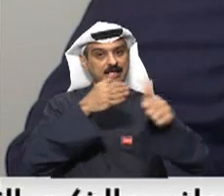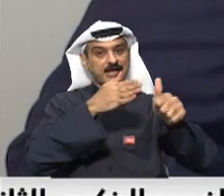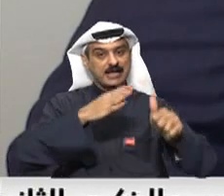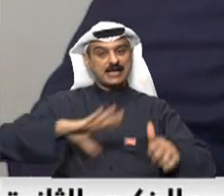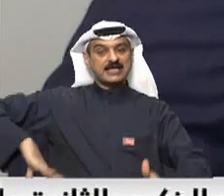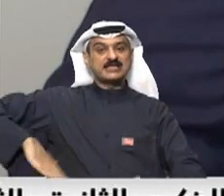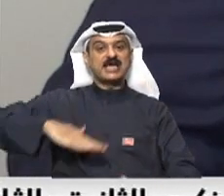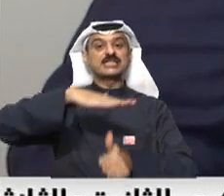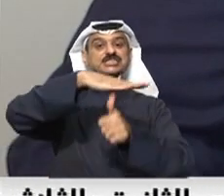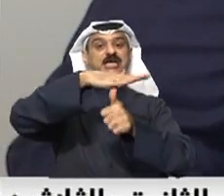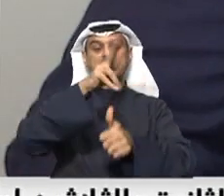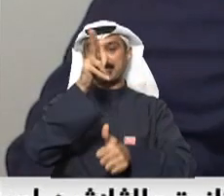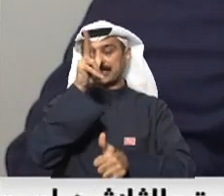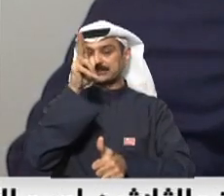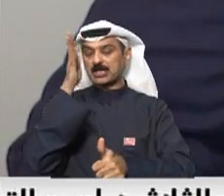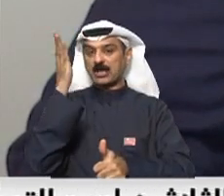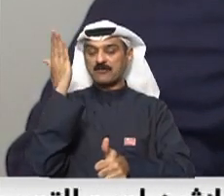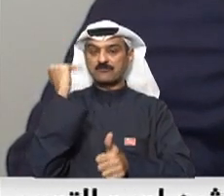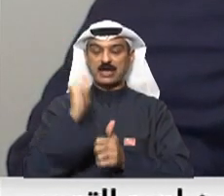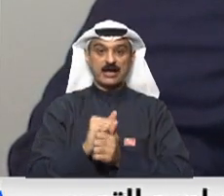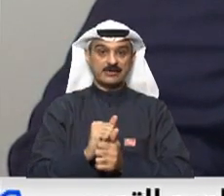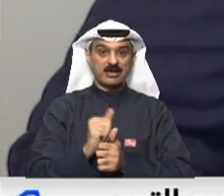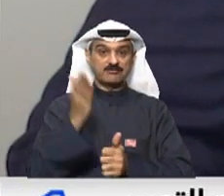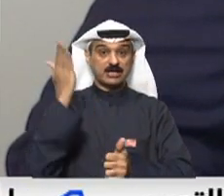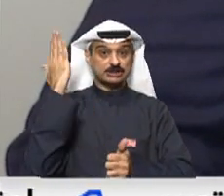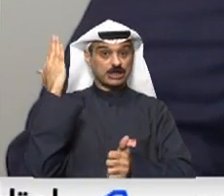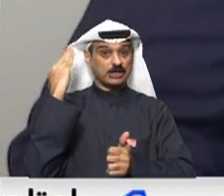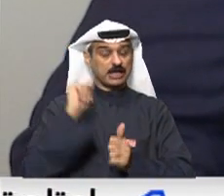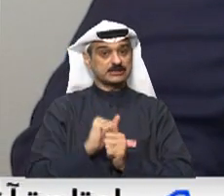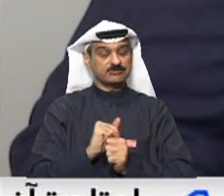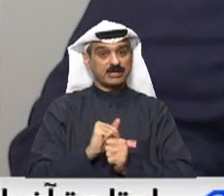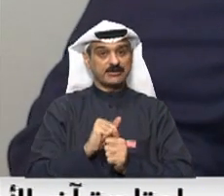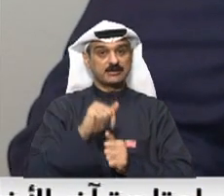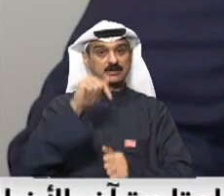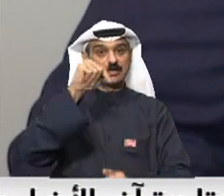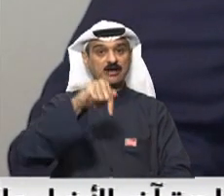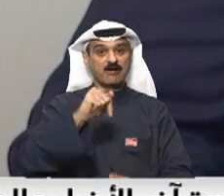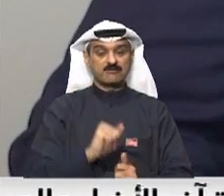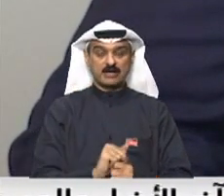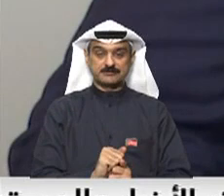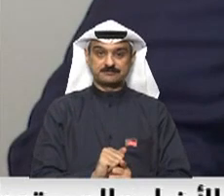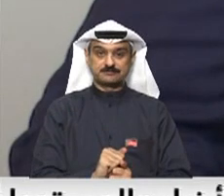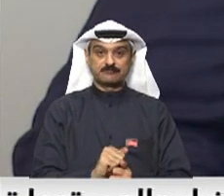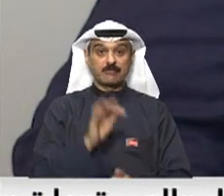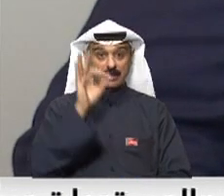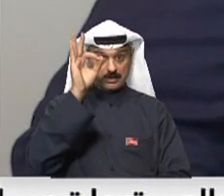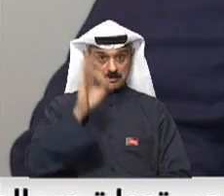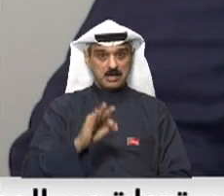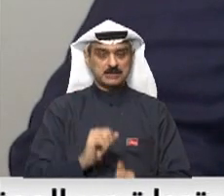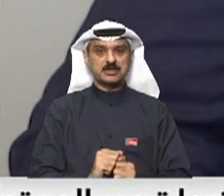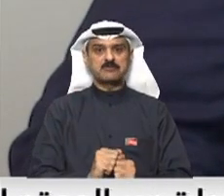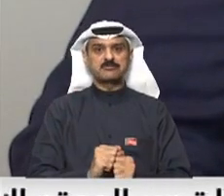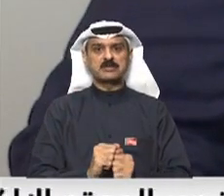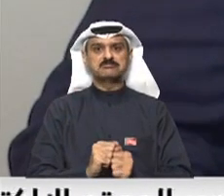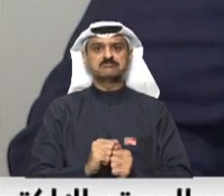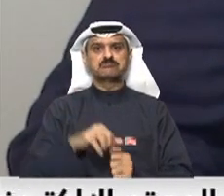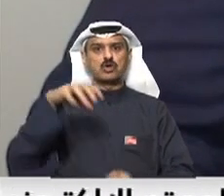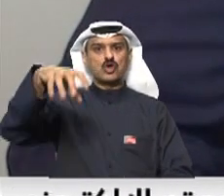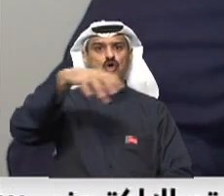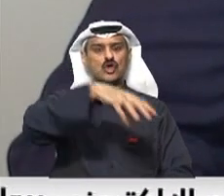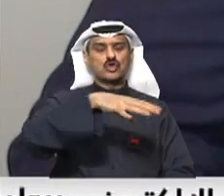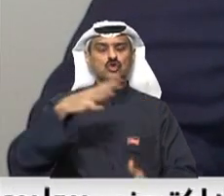الراحل الاميره الانسانيه الشيخ صباح الاحمد الجابر الصباح طيب الله ثراه بحشد الدعم الدولي